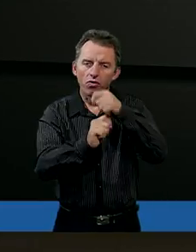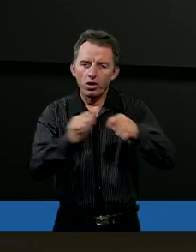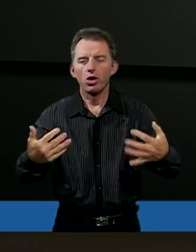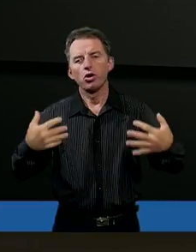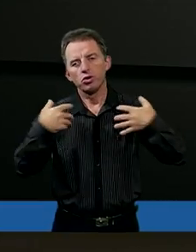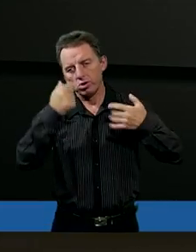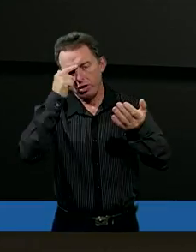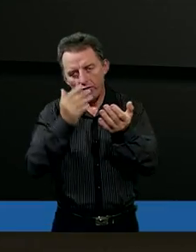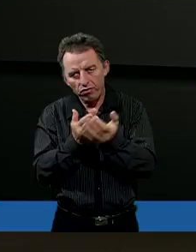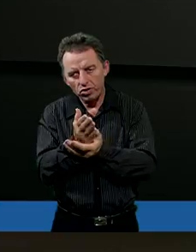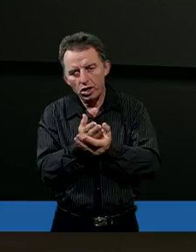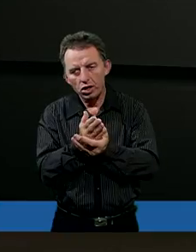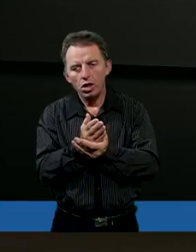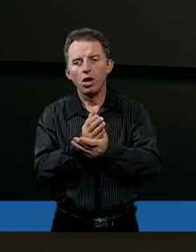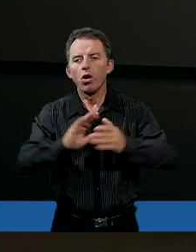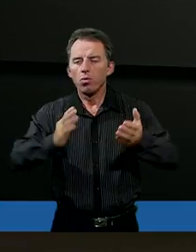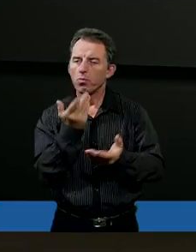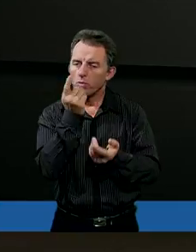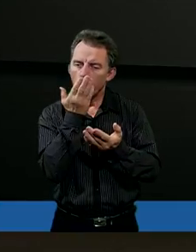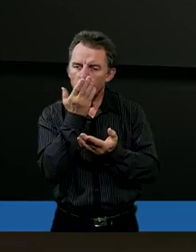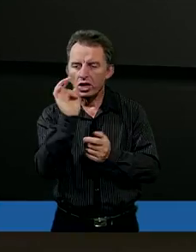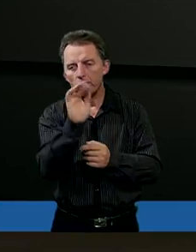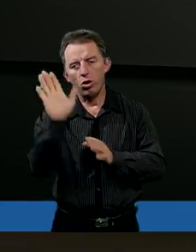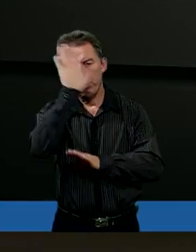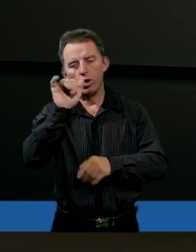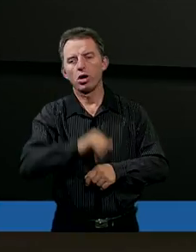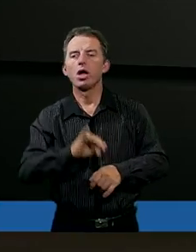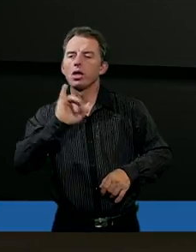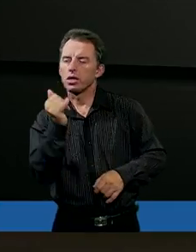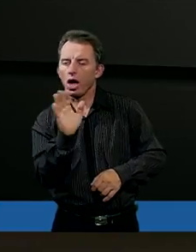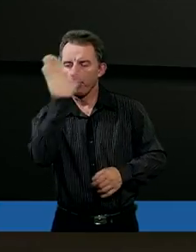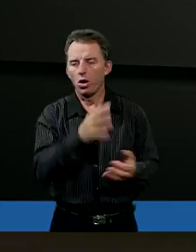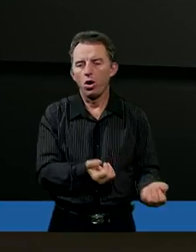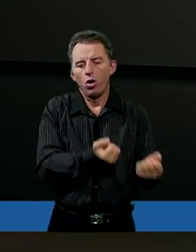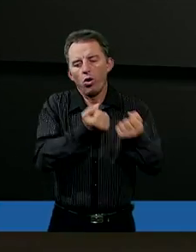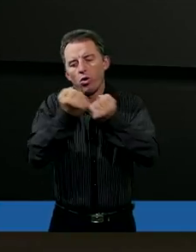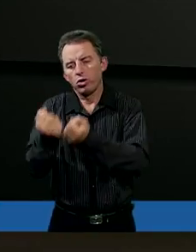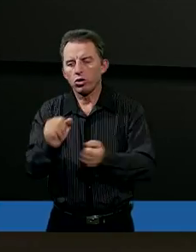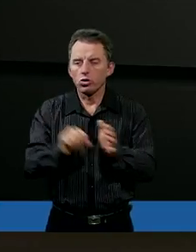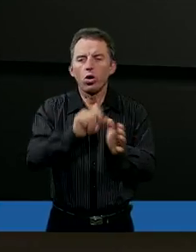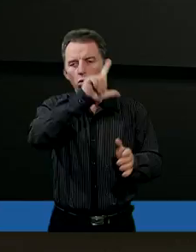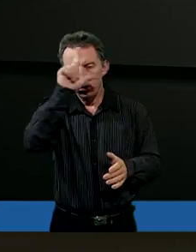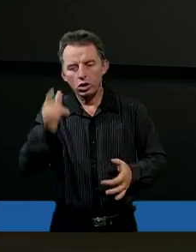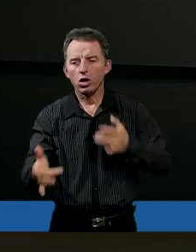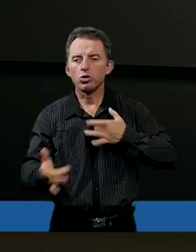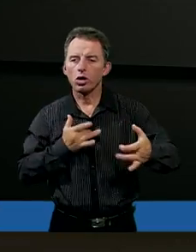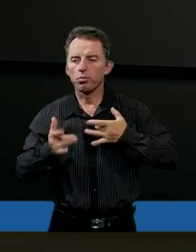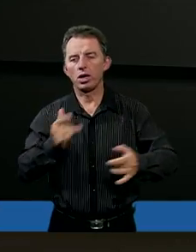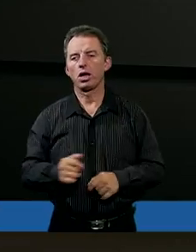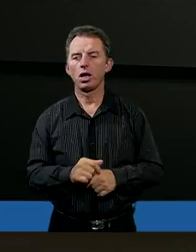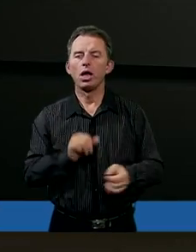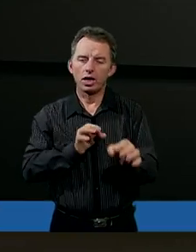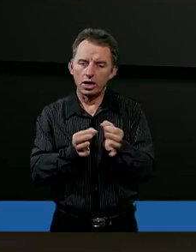z życiem wiary i myśleniem o Bogu. Jak Bóg odnosi się do ludzkiego cierpienia?